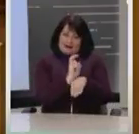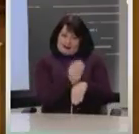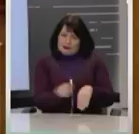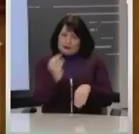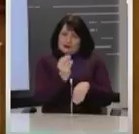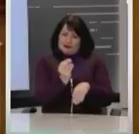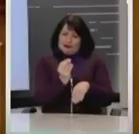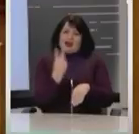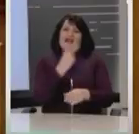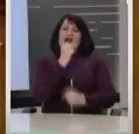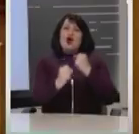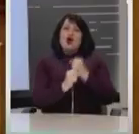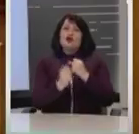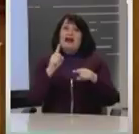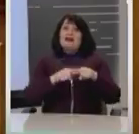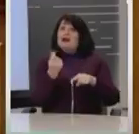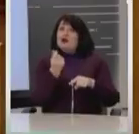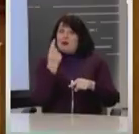δύο συναπτά έτη η ελληνική οικονομία?